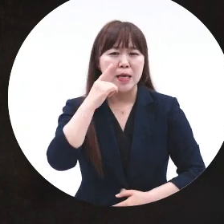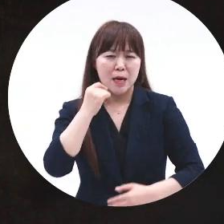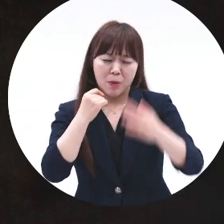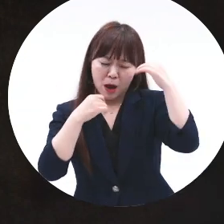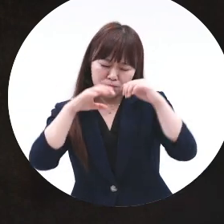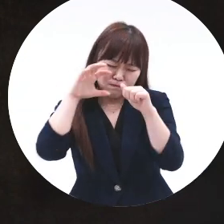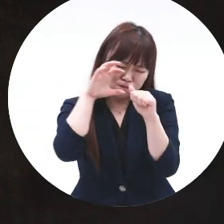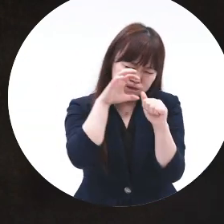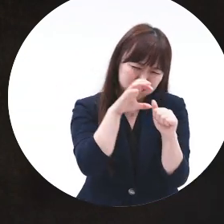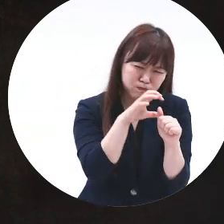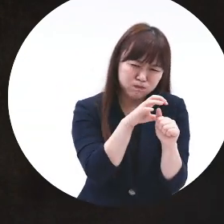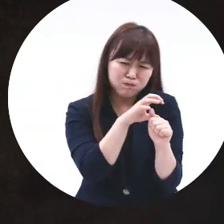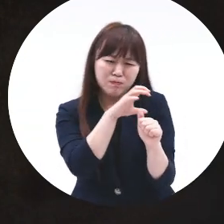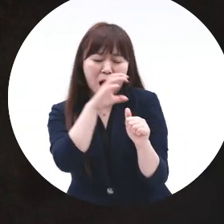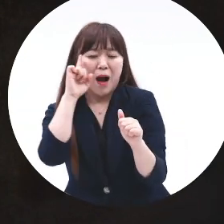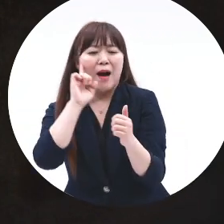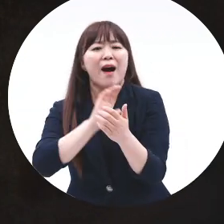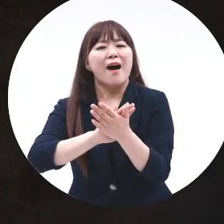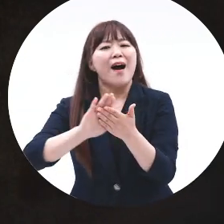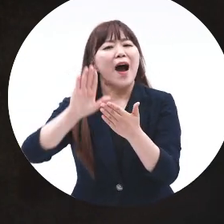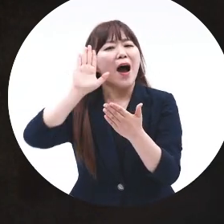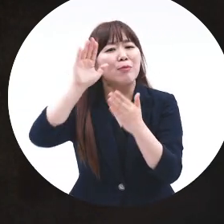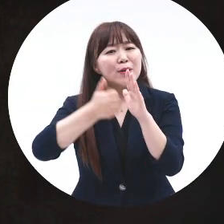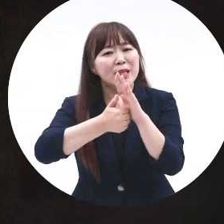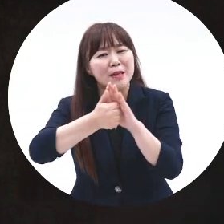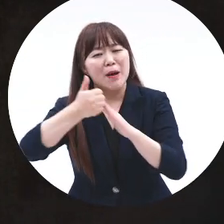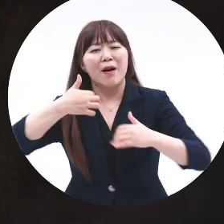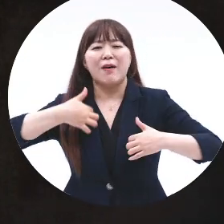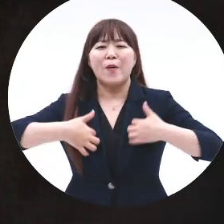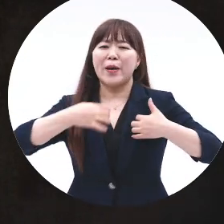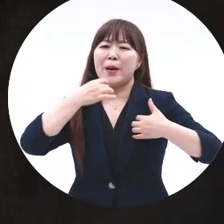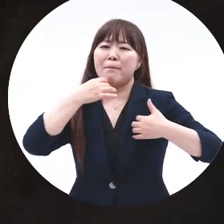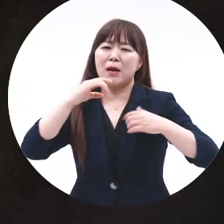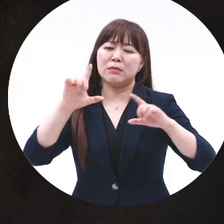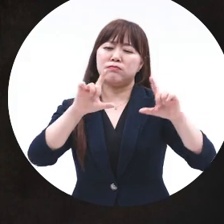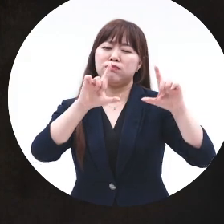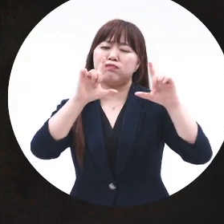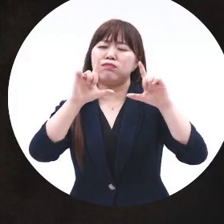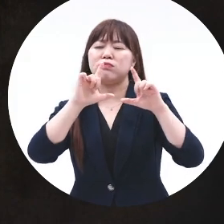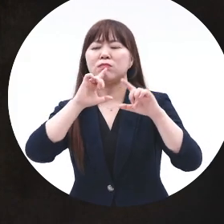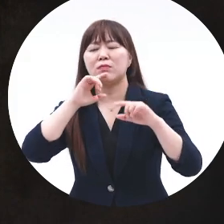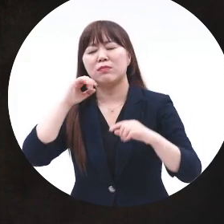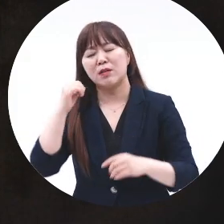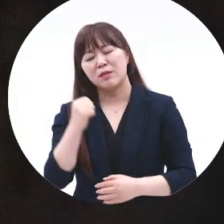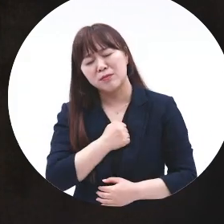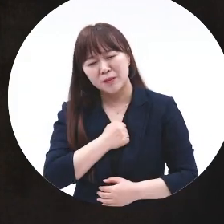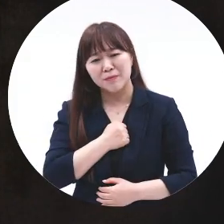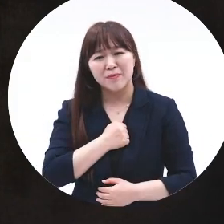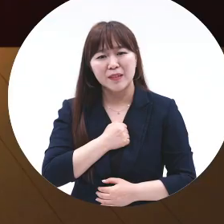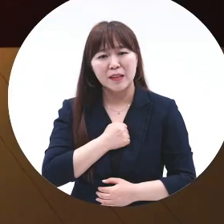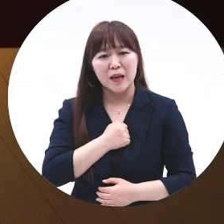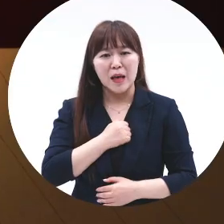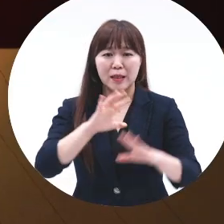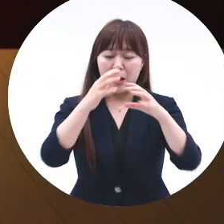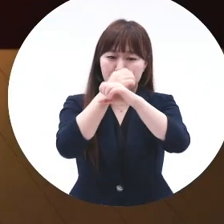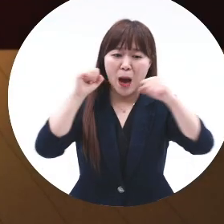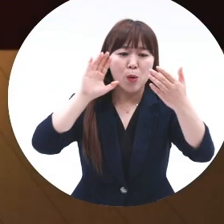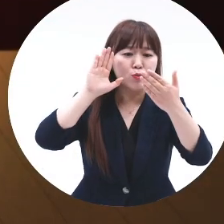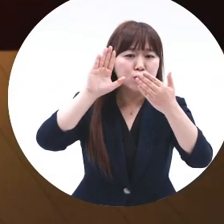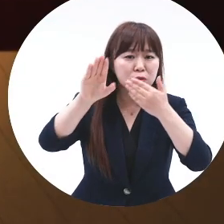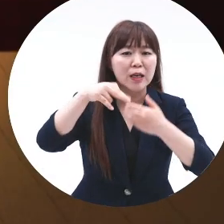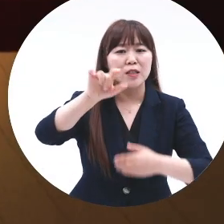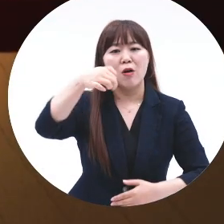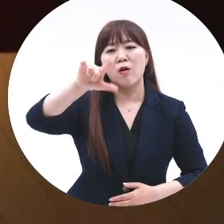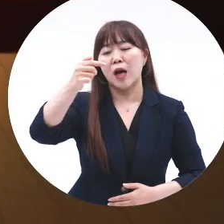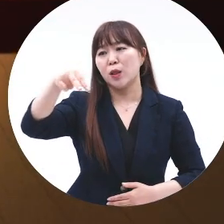외놈의 학대에서 벗어난 것만 상쾌하고 장차 앞길을 희망하고 환희만으로 지내가니 차오라. 그녀는 광복이 된